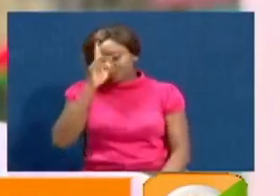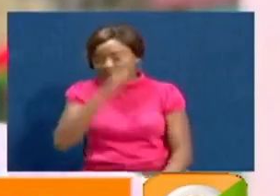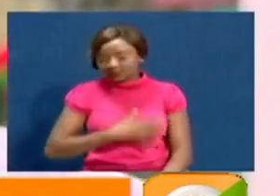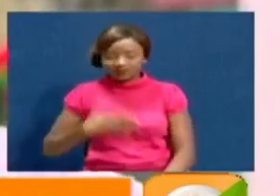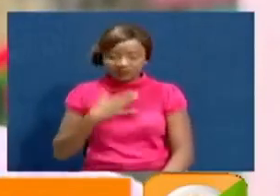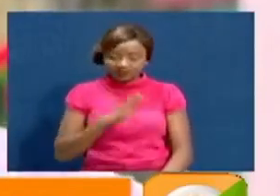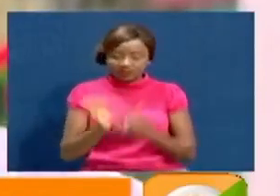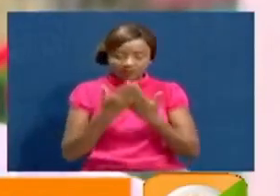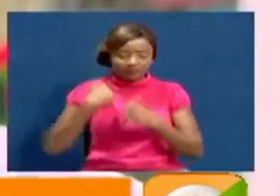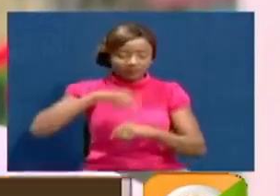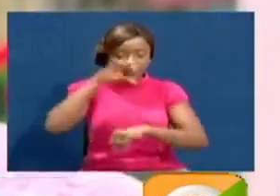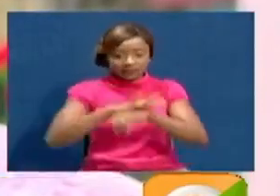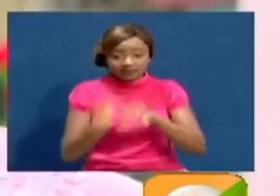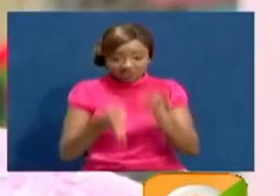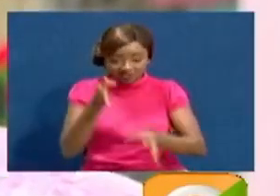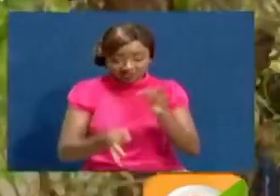atufanyia tu ni justice.